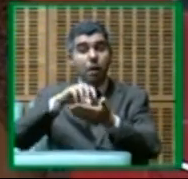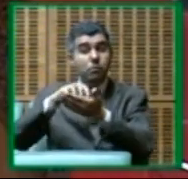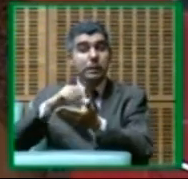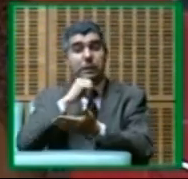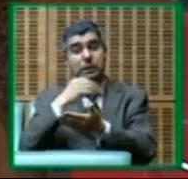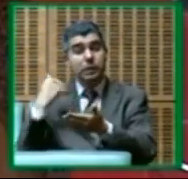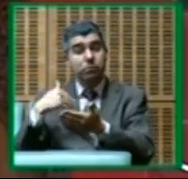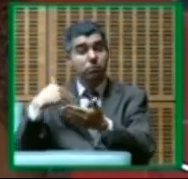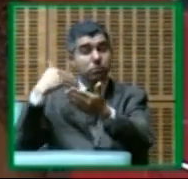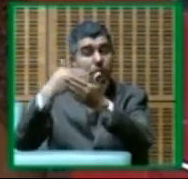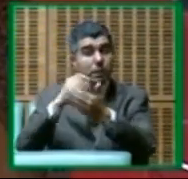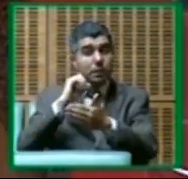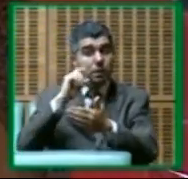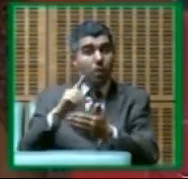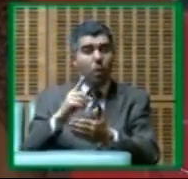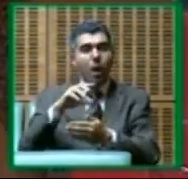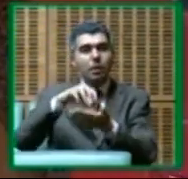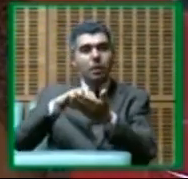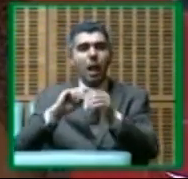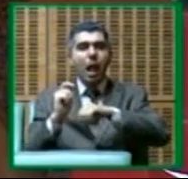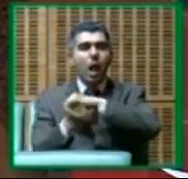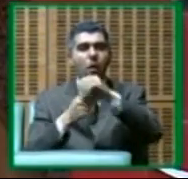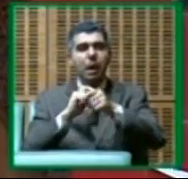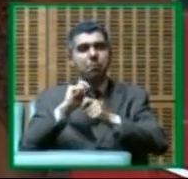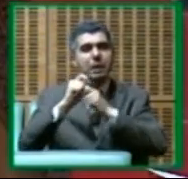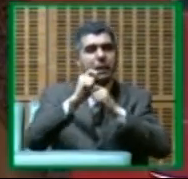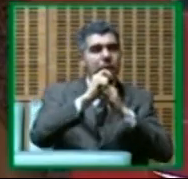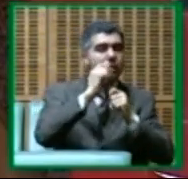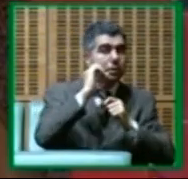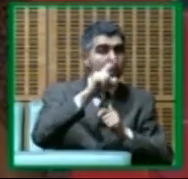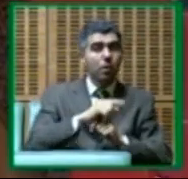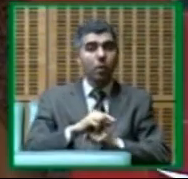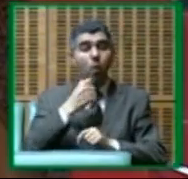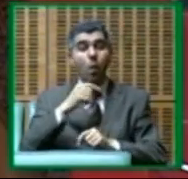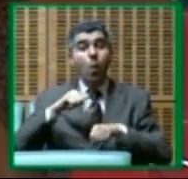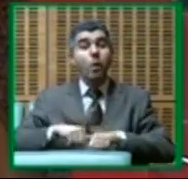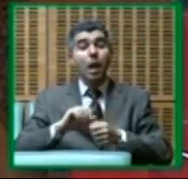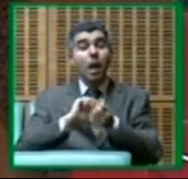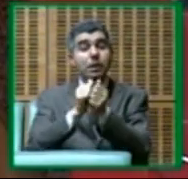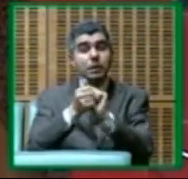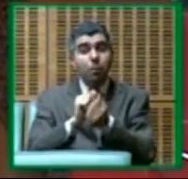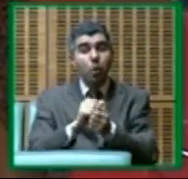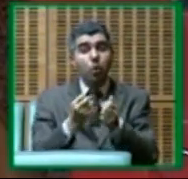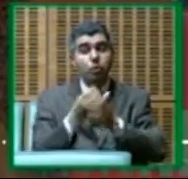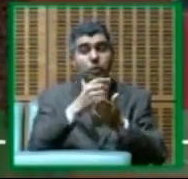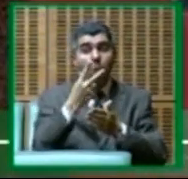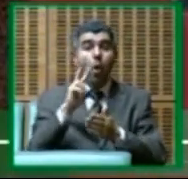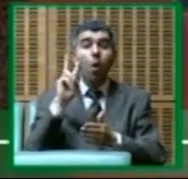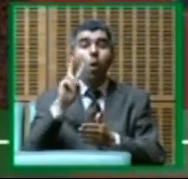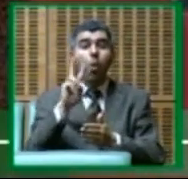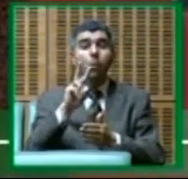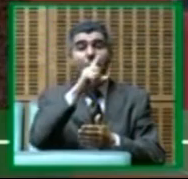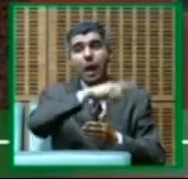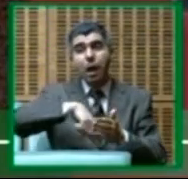وأيضا المناطق النائية، وهذا هو اللي دفع الوزارة هذه السنة أن أحيات ما يعرف بمخيمات القرب